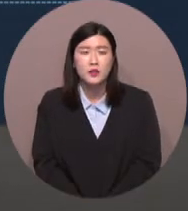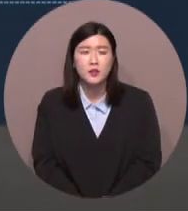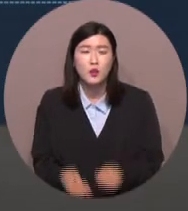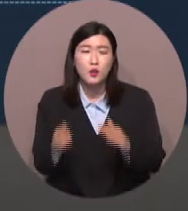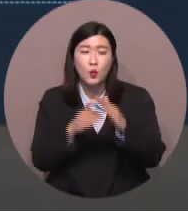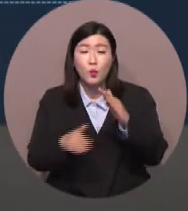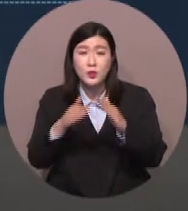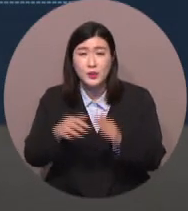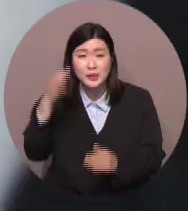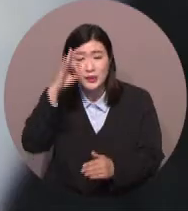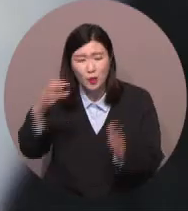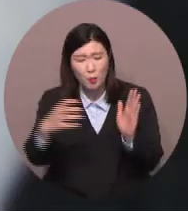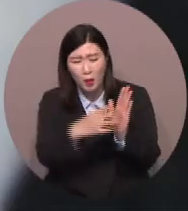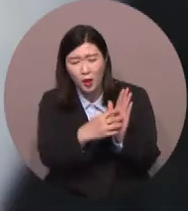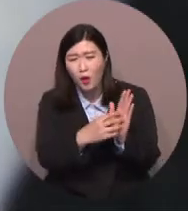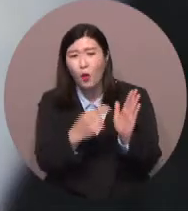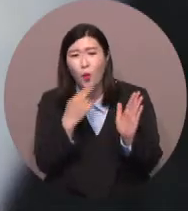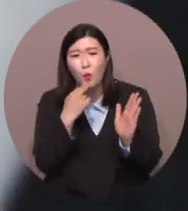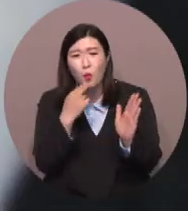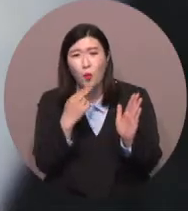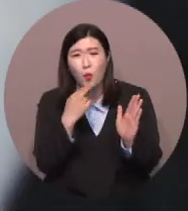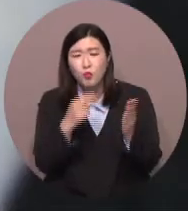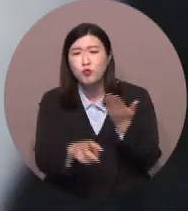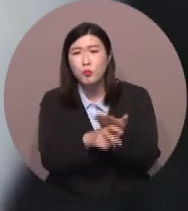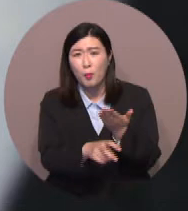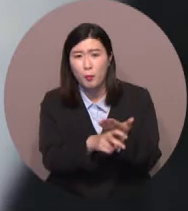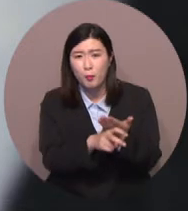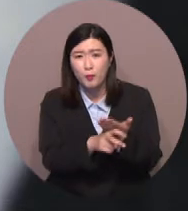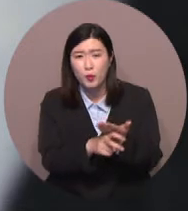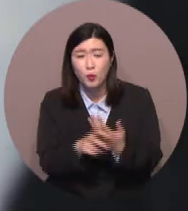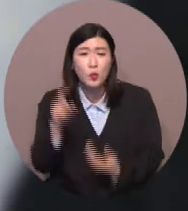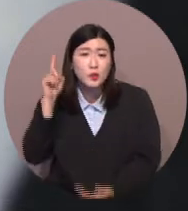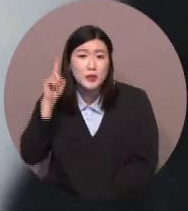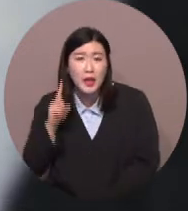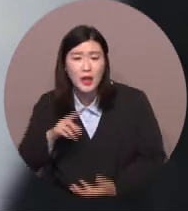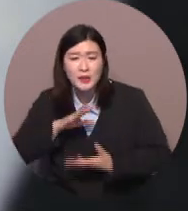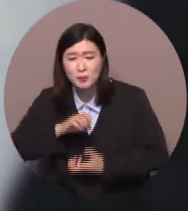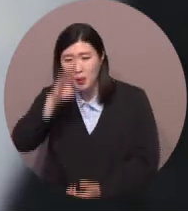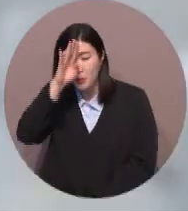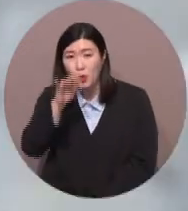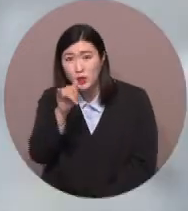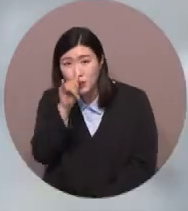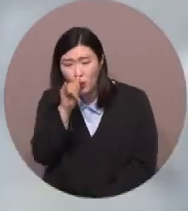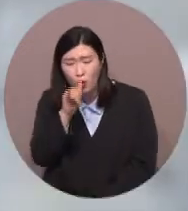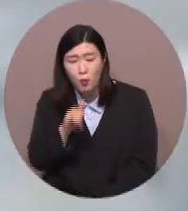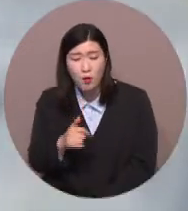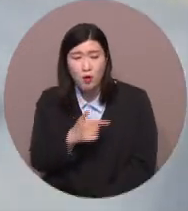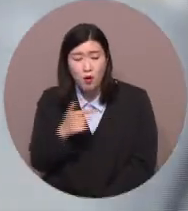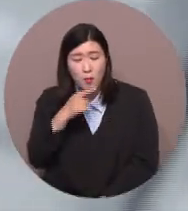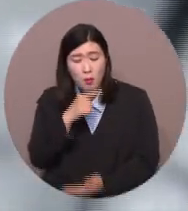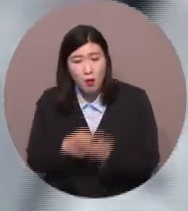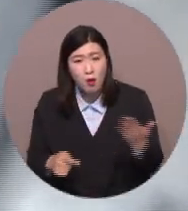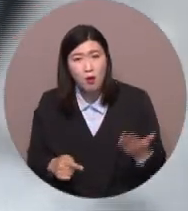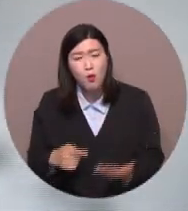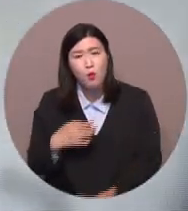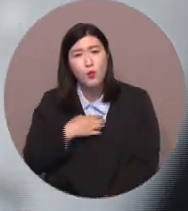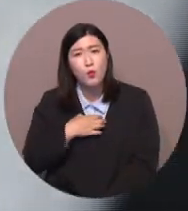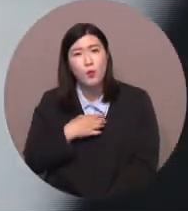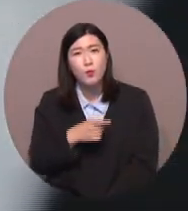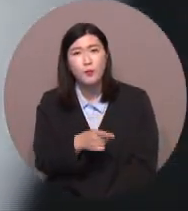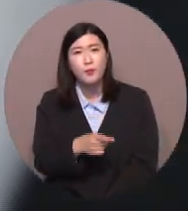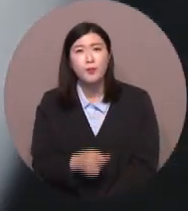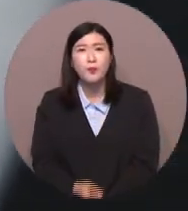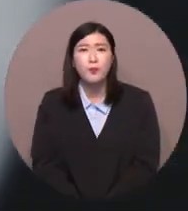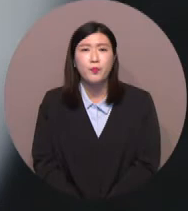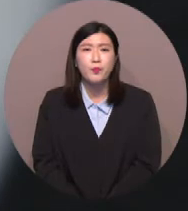식품의약품안전처에서 승인받은 탈모 치료제가 아닌데다 저혈압이나 간, 신장 질환 등 지병이 있는 환자가 복용하면 치명적일